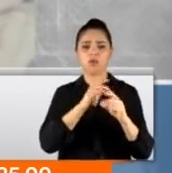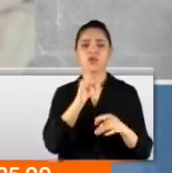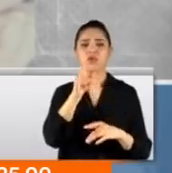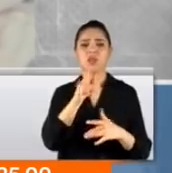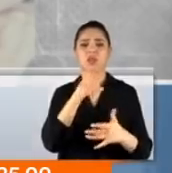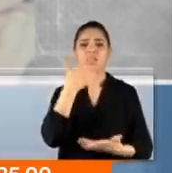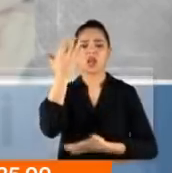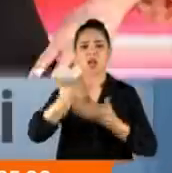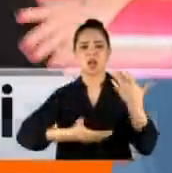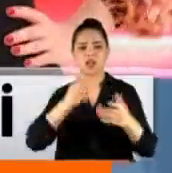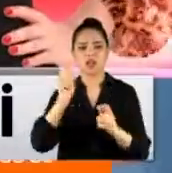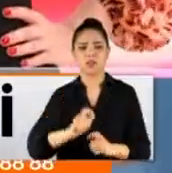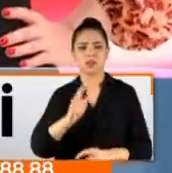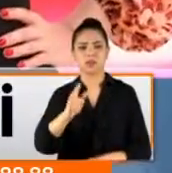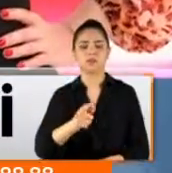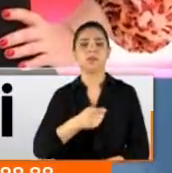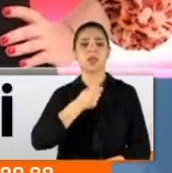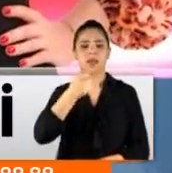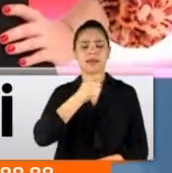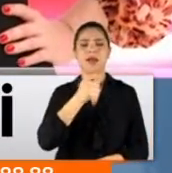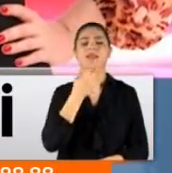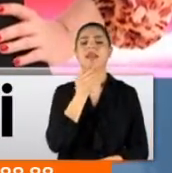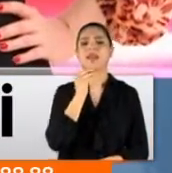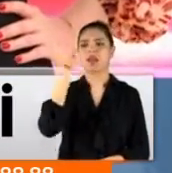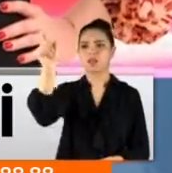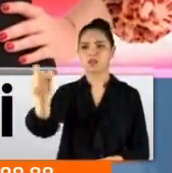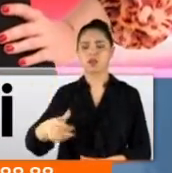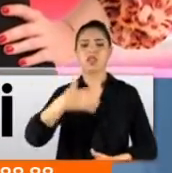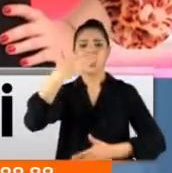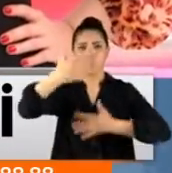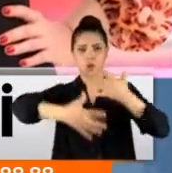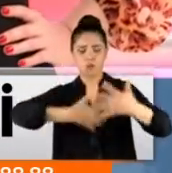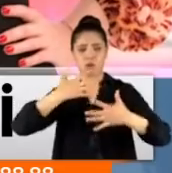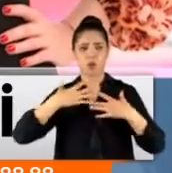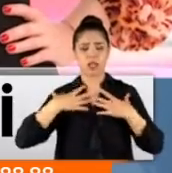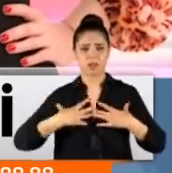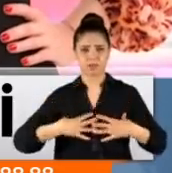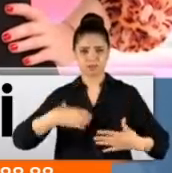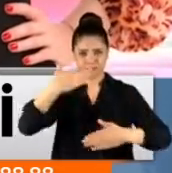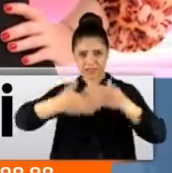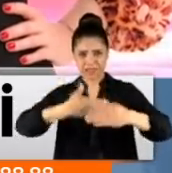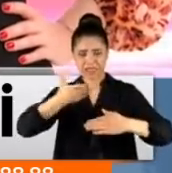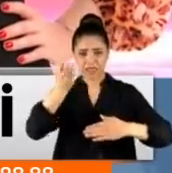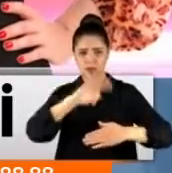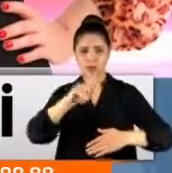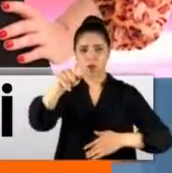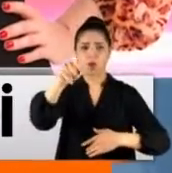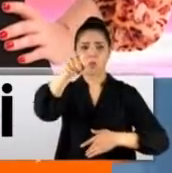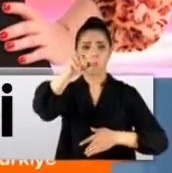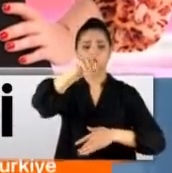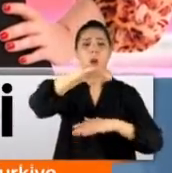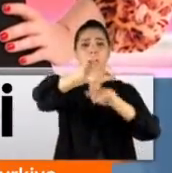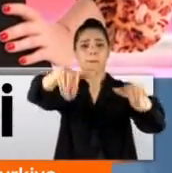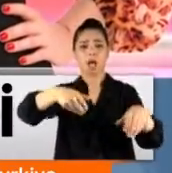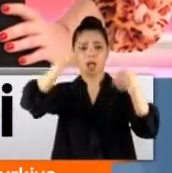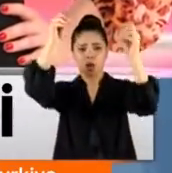canlandırma yapılarak anlatıldı. Katil zanlısı genç kadının folyoya sardığı ölüsünü işte hemen yanımızda görmüş olduğunuz bu